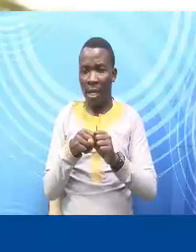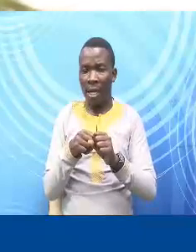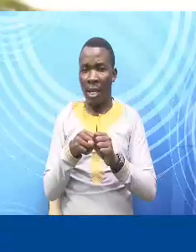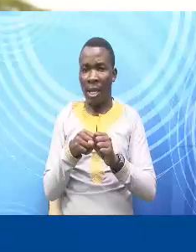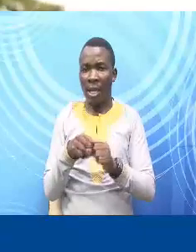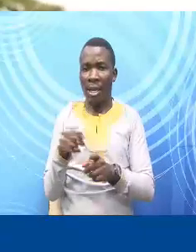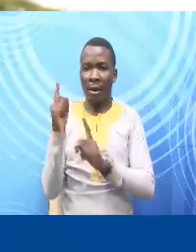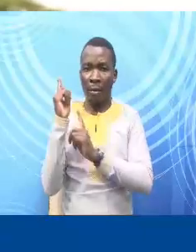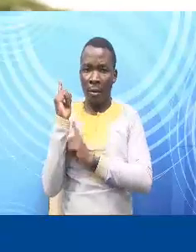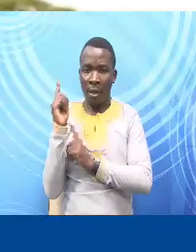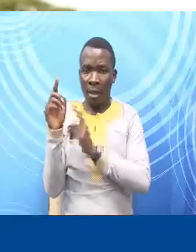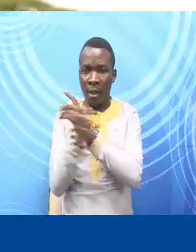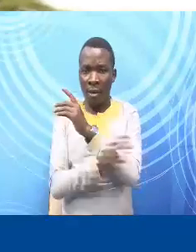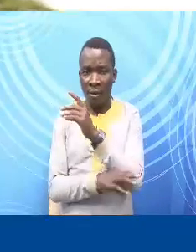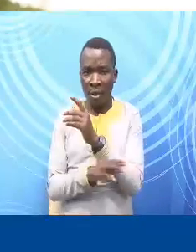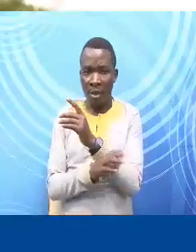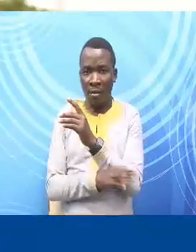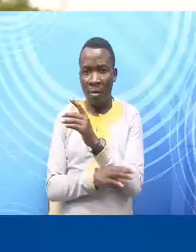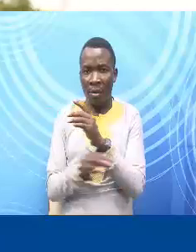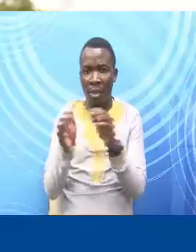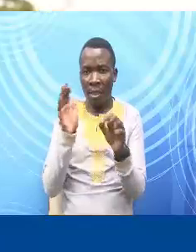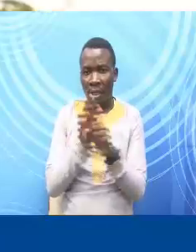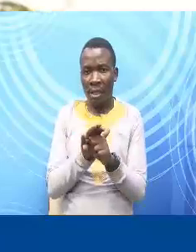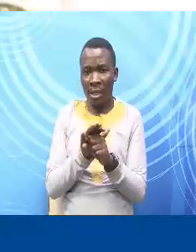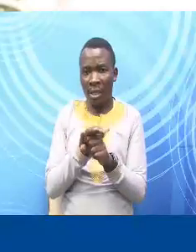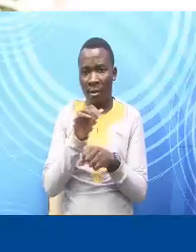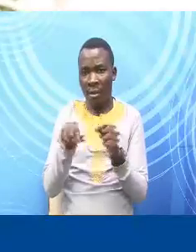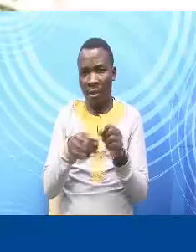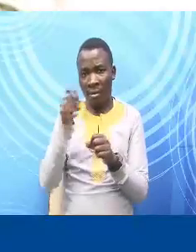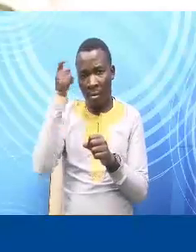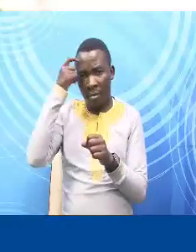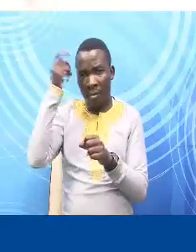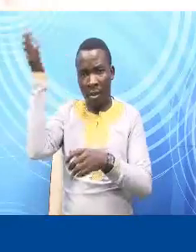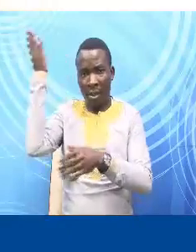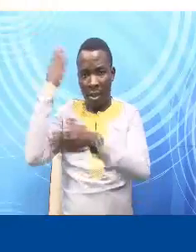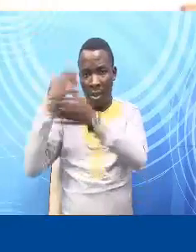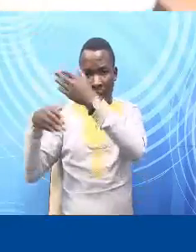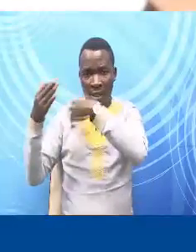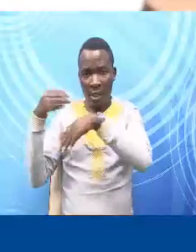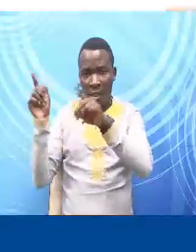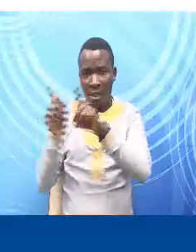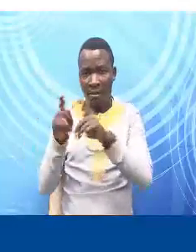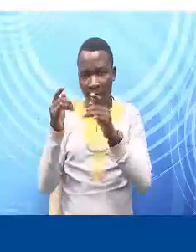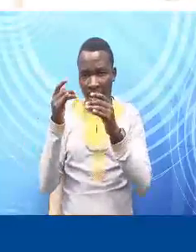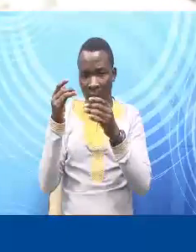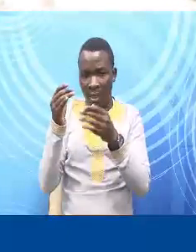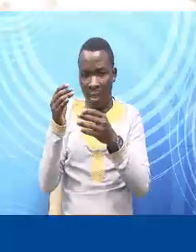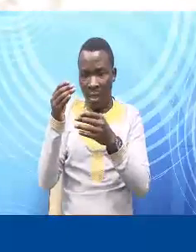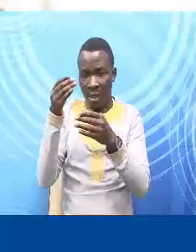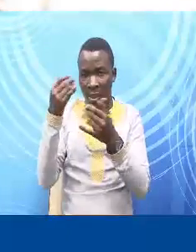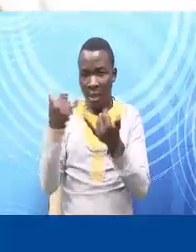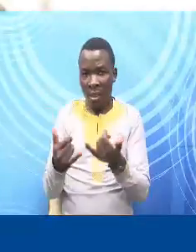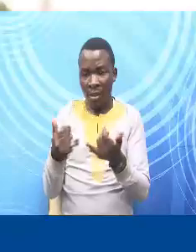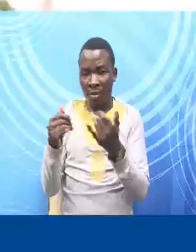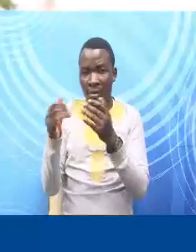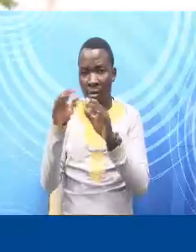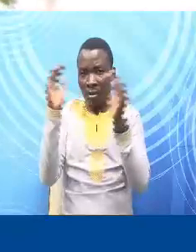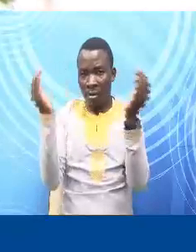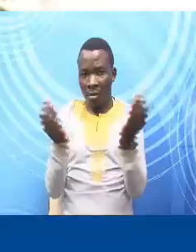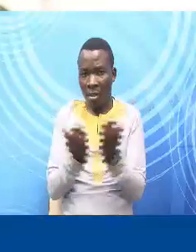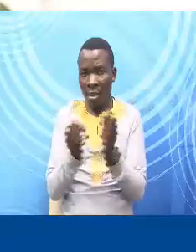ati ubusugire bw'igihugu cyane cyane no mu myumvire yakerutse n'iyavuba ahangaha kuri iyi si no mu bihugu bitandukanye